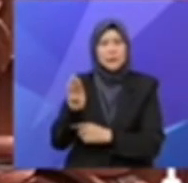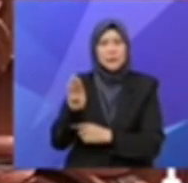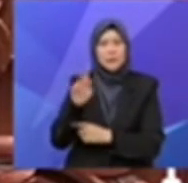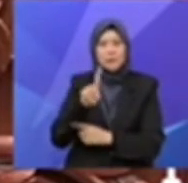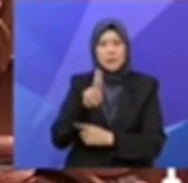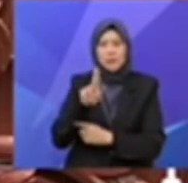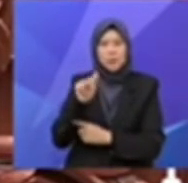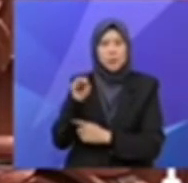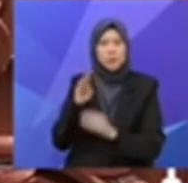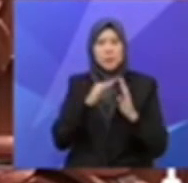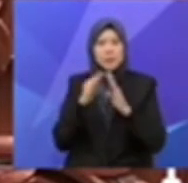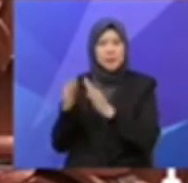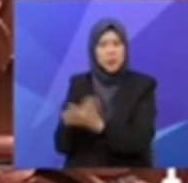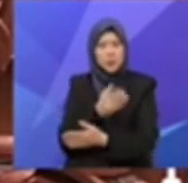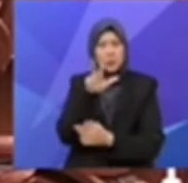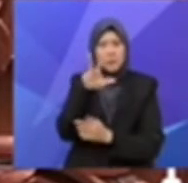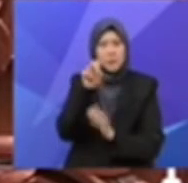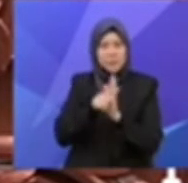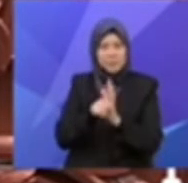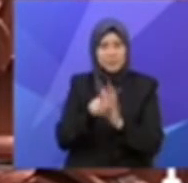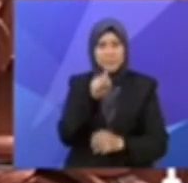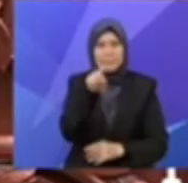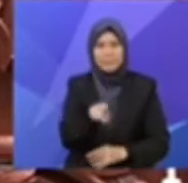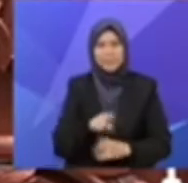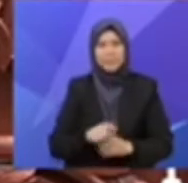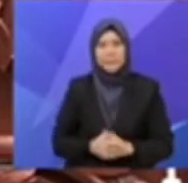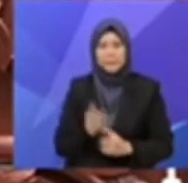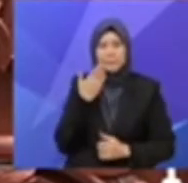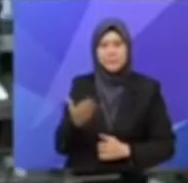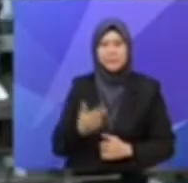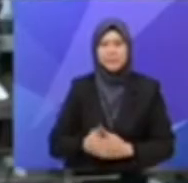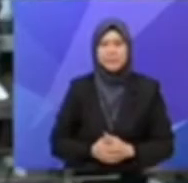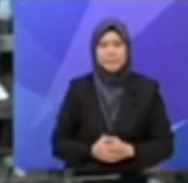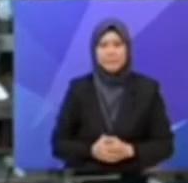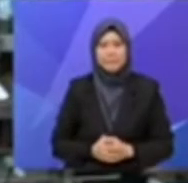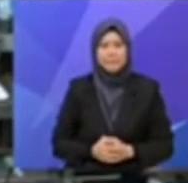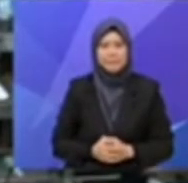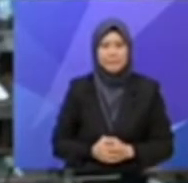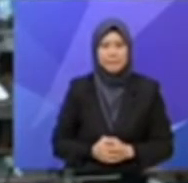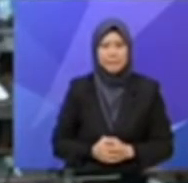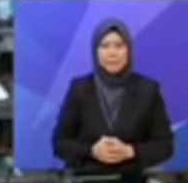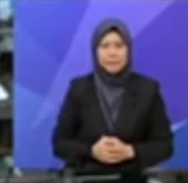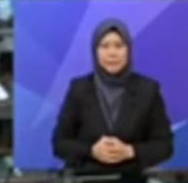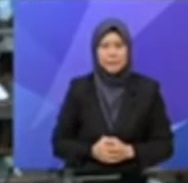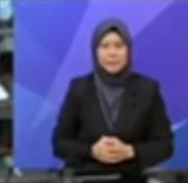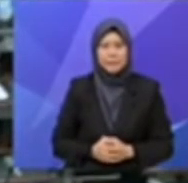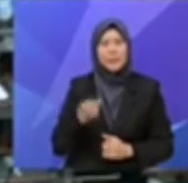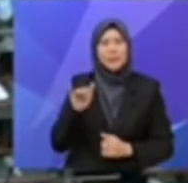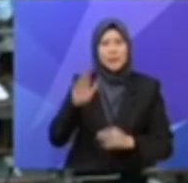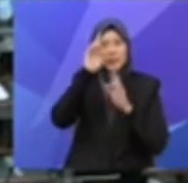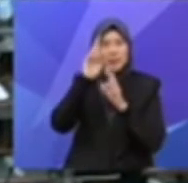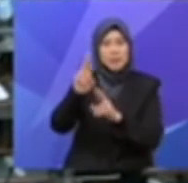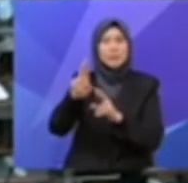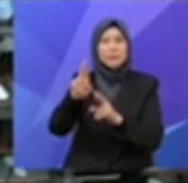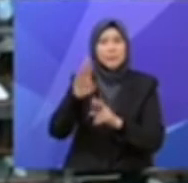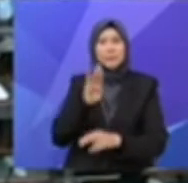Bandar Baru 31 bersikap Makasih ya Om yang amabo hormat